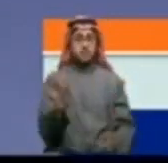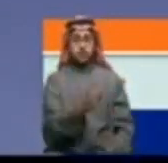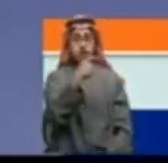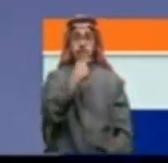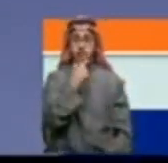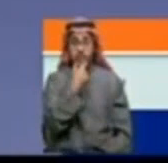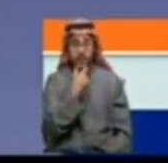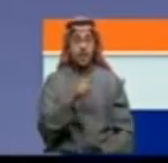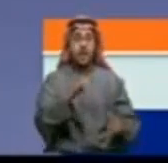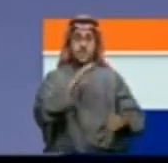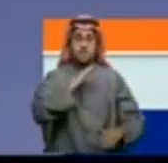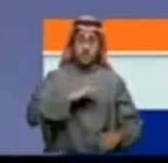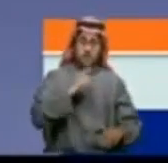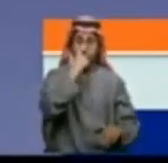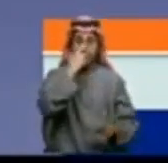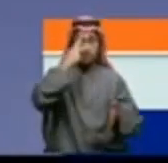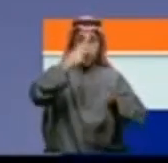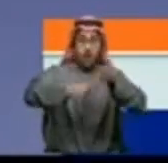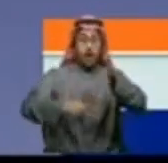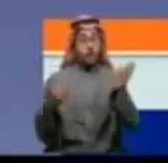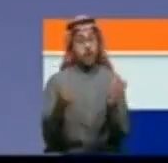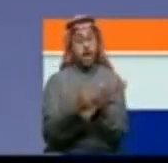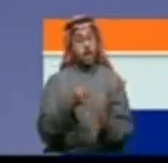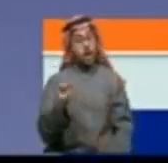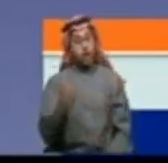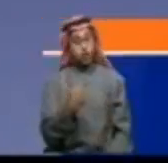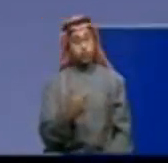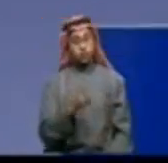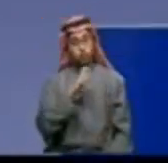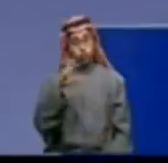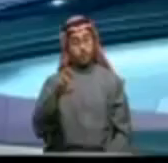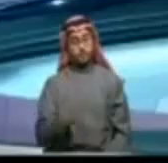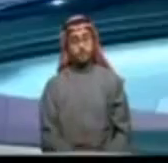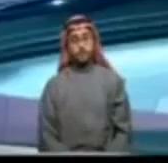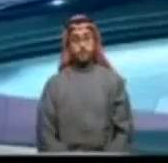البريطاني والبرلمان اتخاذ القرار النهائي.